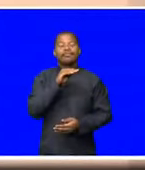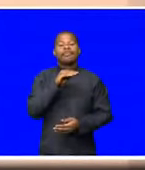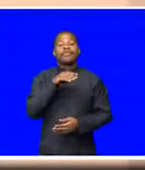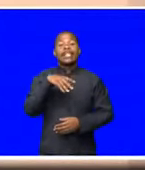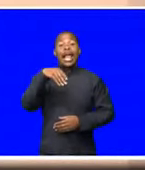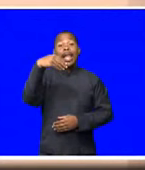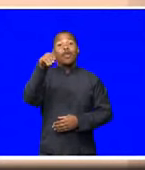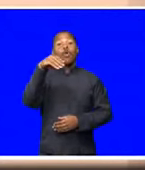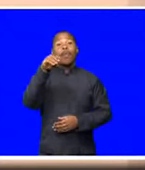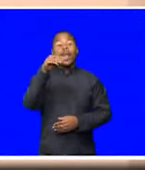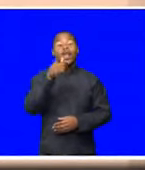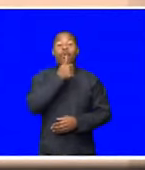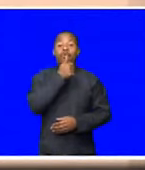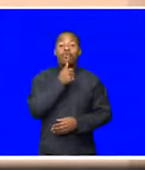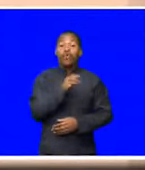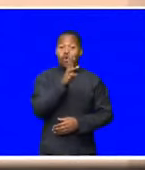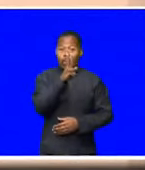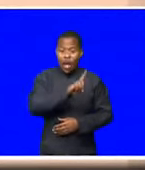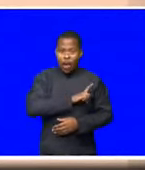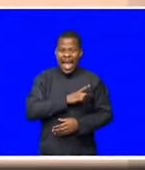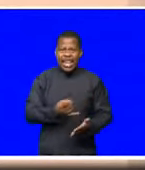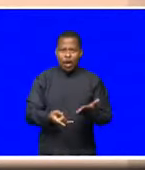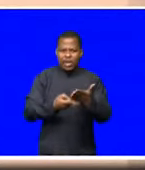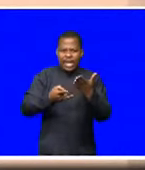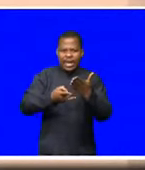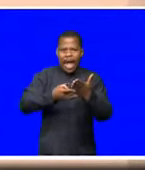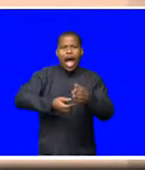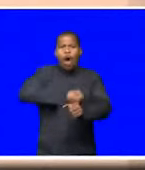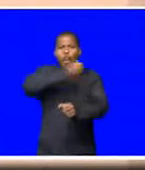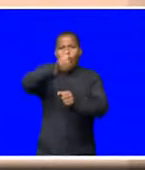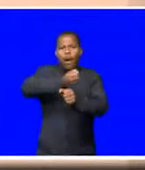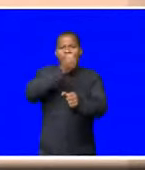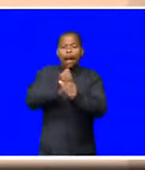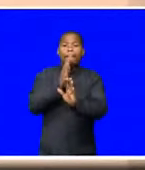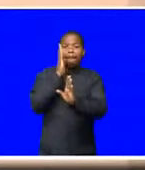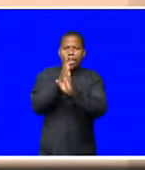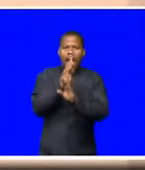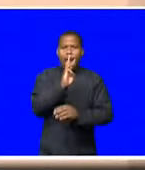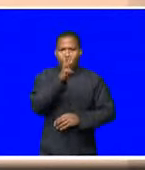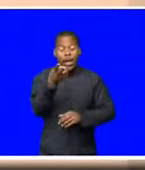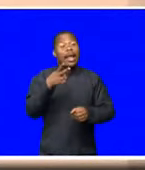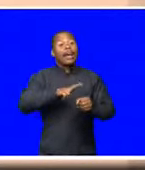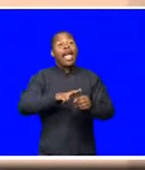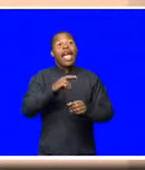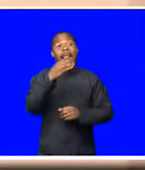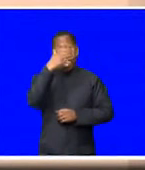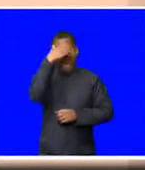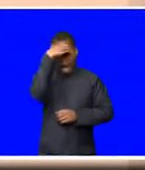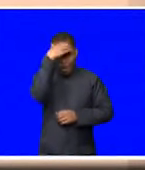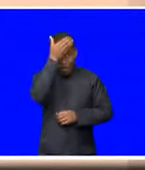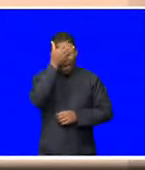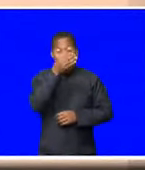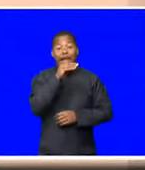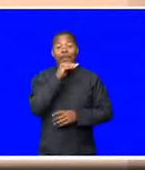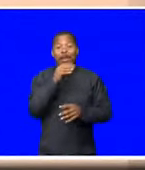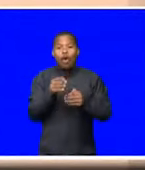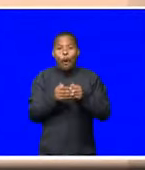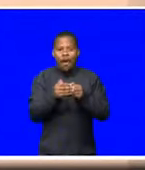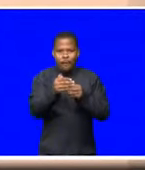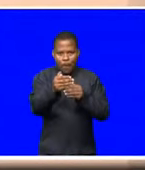a working document. Ene kumele na uhulumende sale